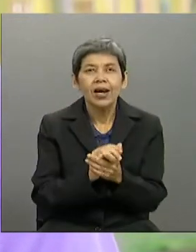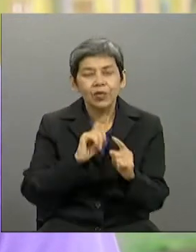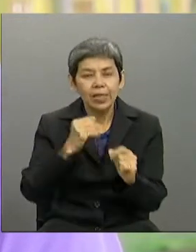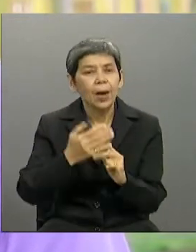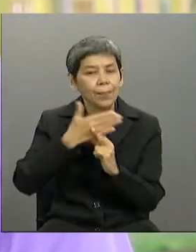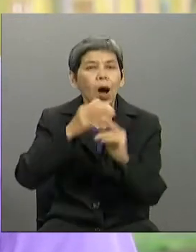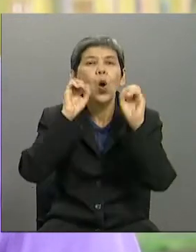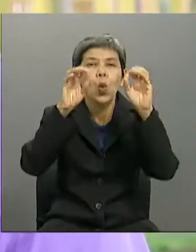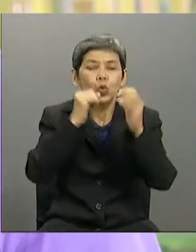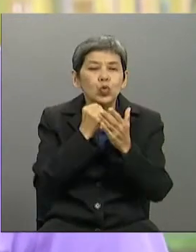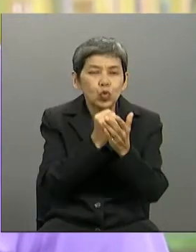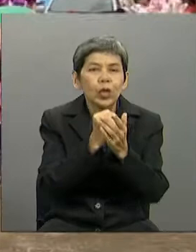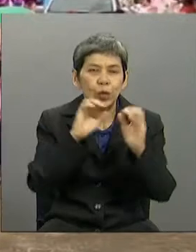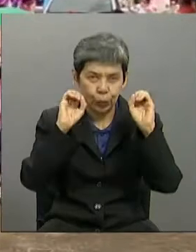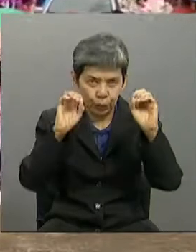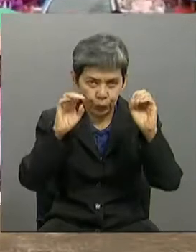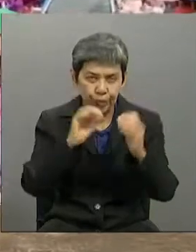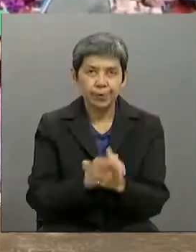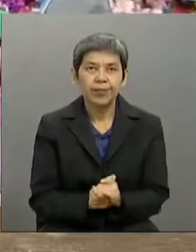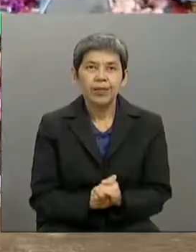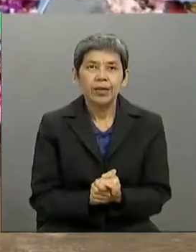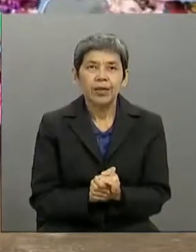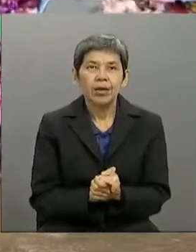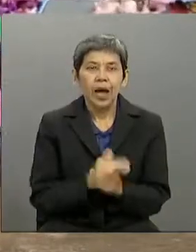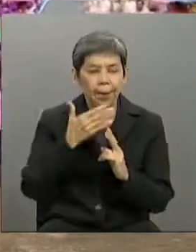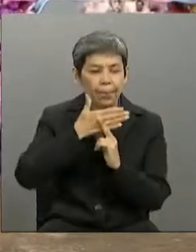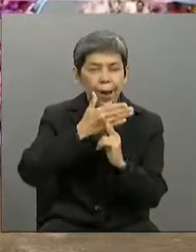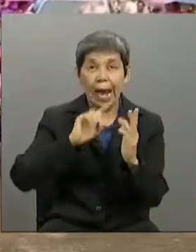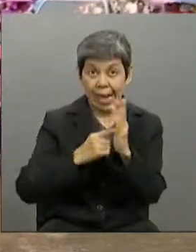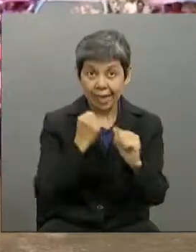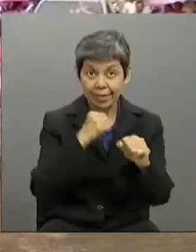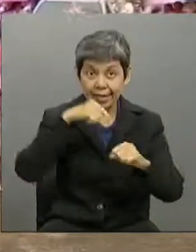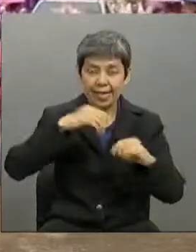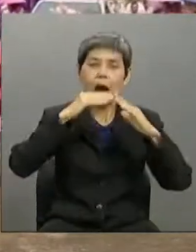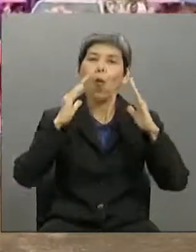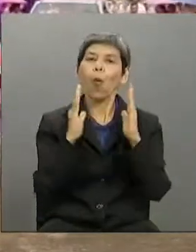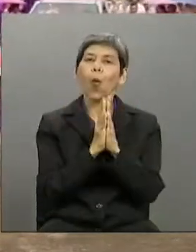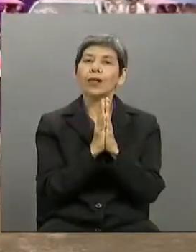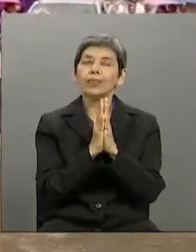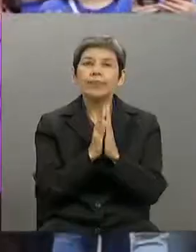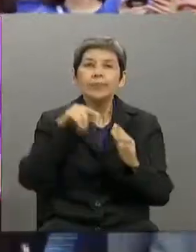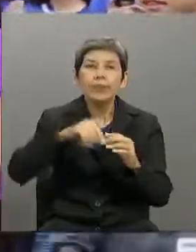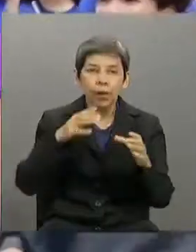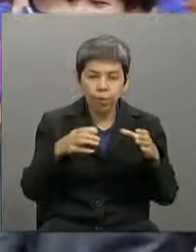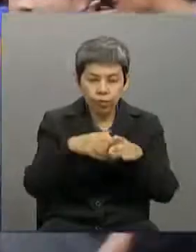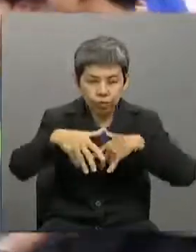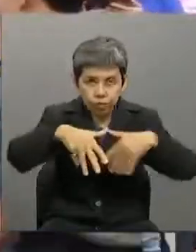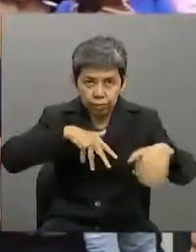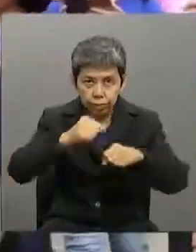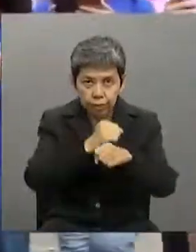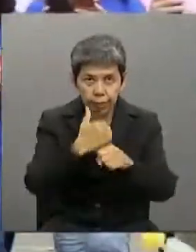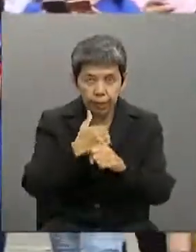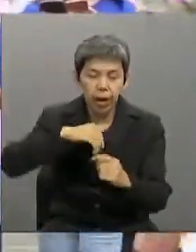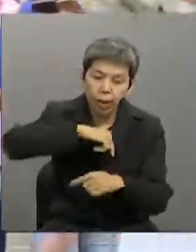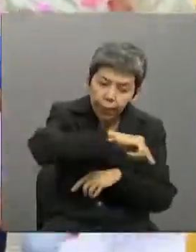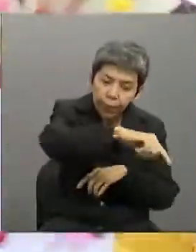คุณครูดีกว่าช่วยต่อยอดให้คุณครูครับ ขบวนแห่ต้นเงินได้เริ่มจากภายในบริเวณของวัดซึ่งเป็นจุดรวมของชุมชนแห่รอบหมู่